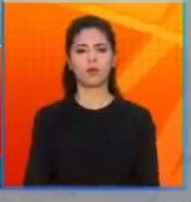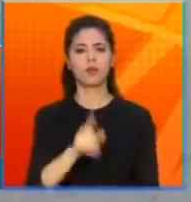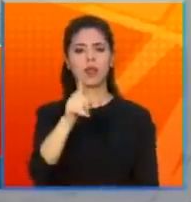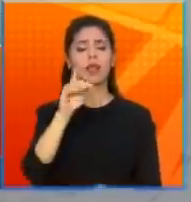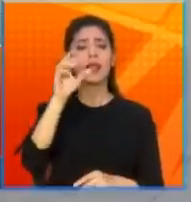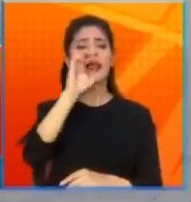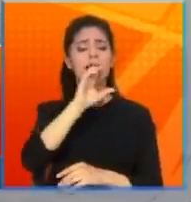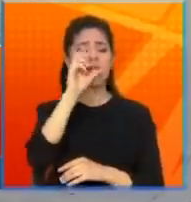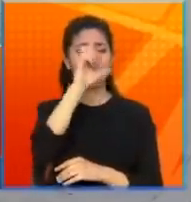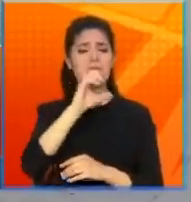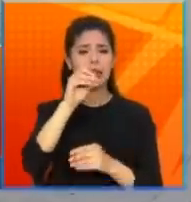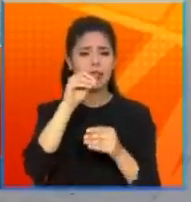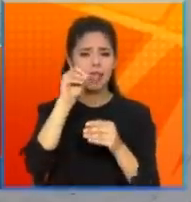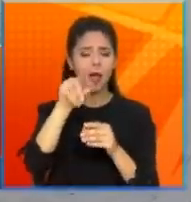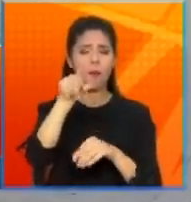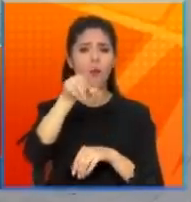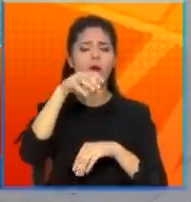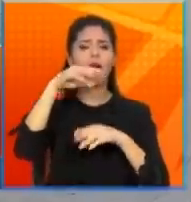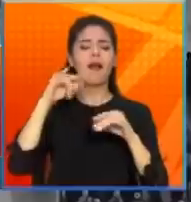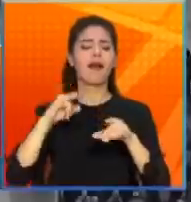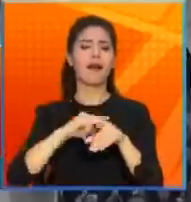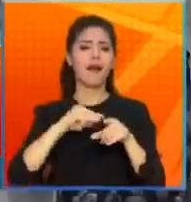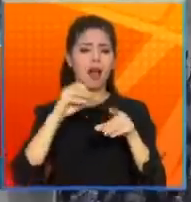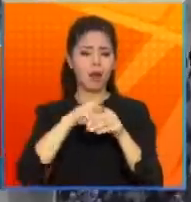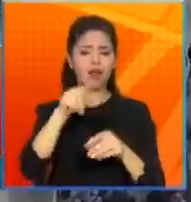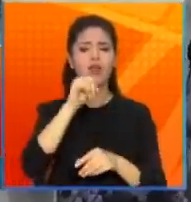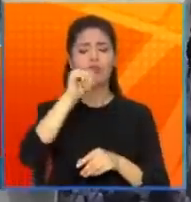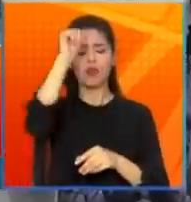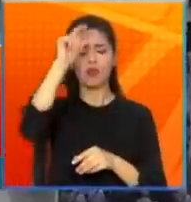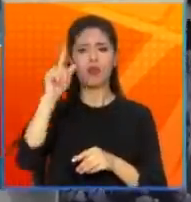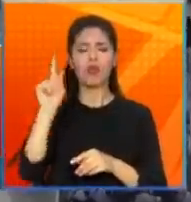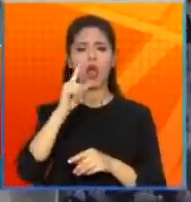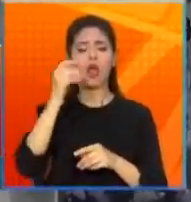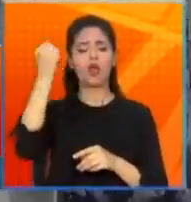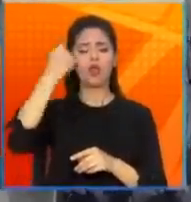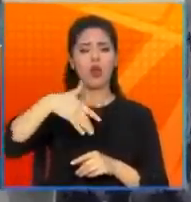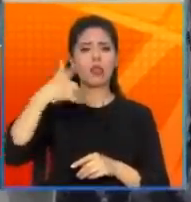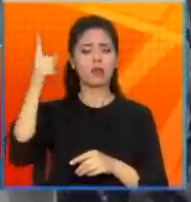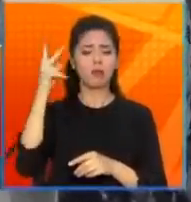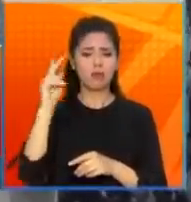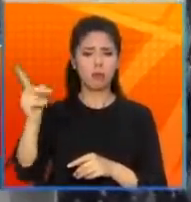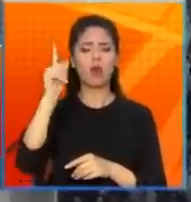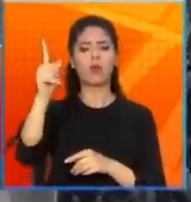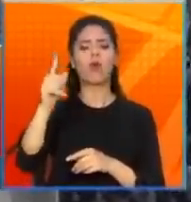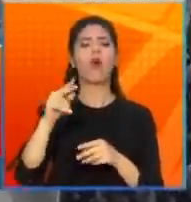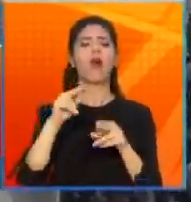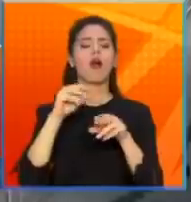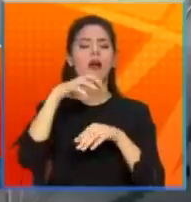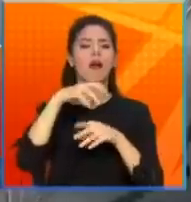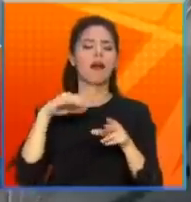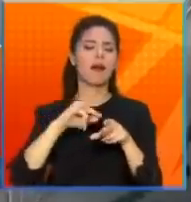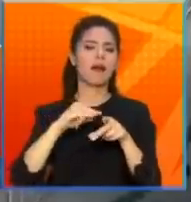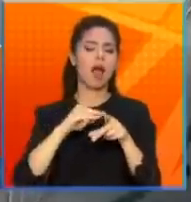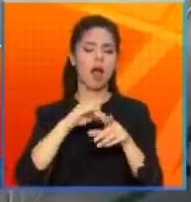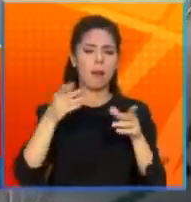İslam aleminin en kutsal mekanı Kabe, Suudi Arabistan yönetimi tarafından koronavirüs vakalarının yayılmasını engellemek için kapatılmıştı.